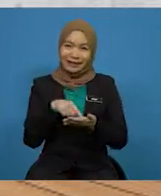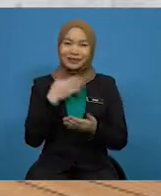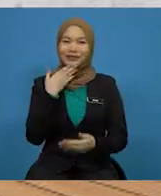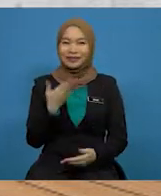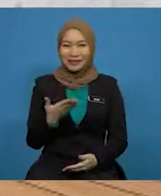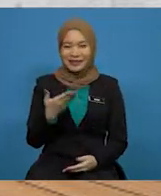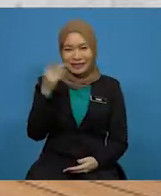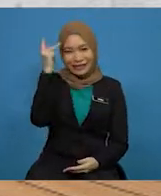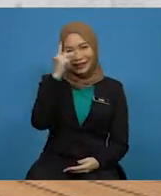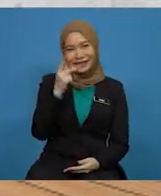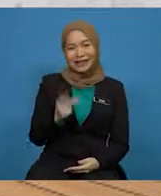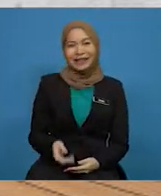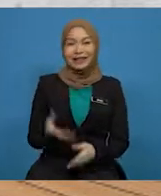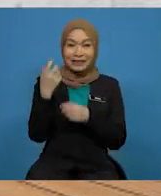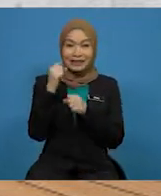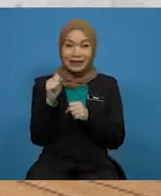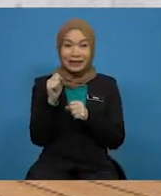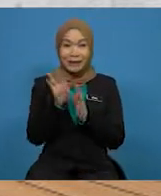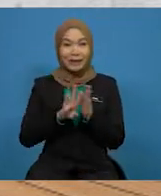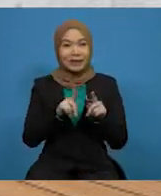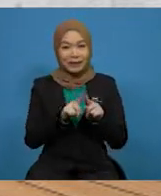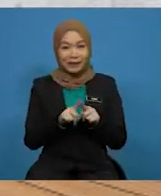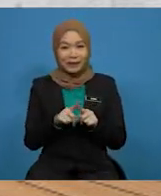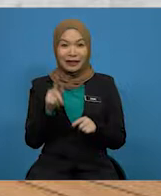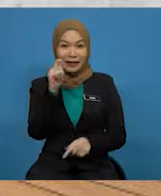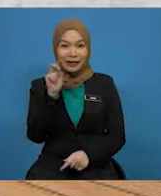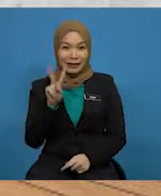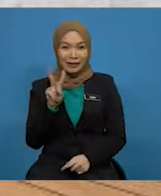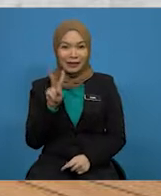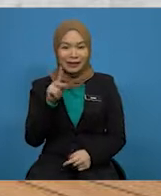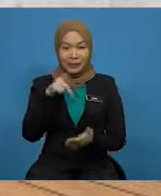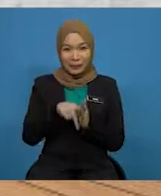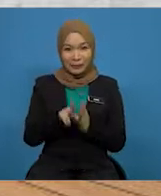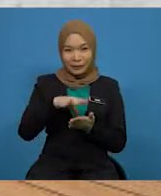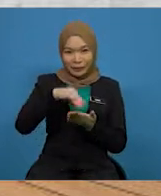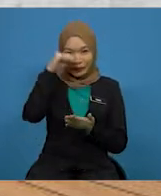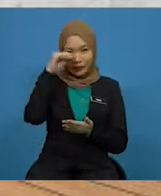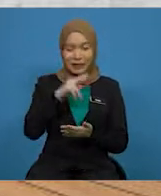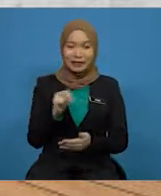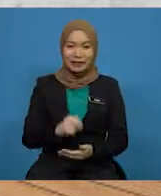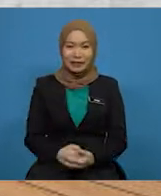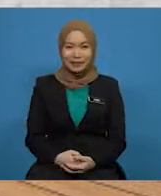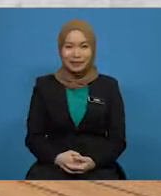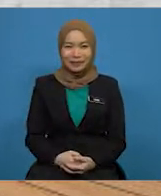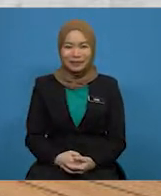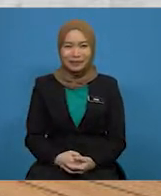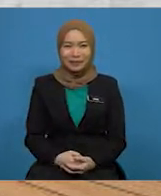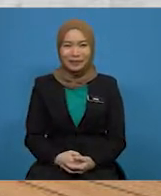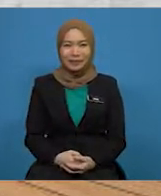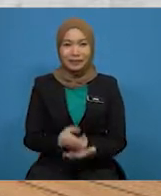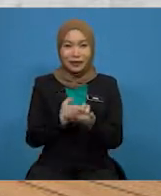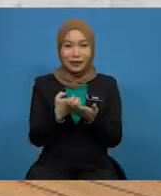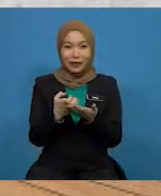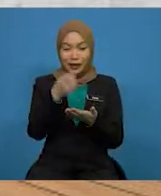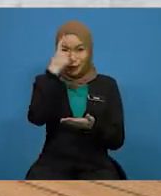kerana anda masih setia bersama TV Pendidikan. Ekonomi itu merupakan ilmu kehidupan, bukan sahaja untuk